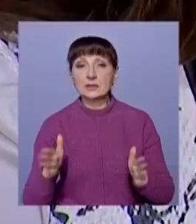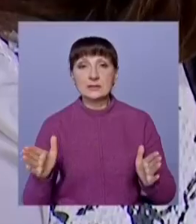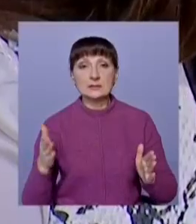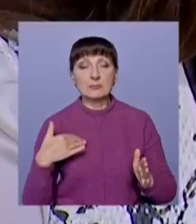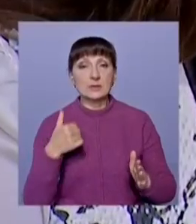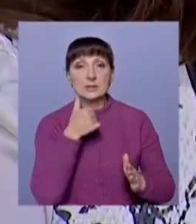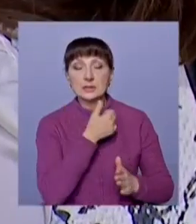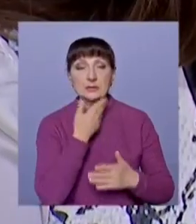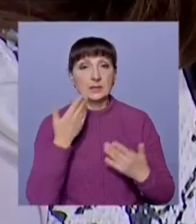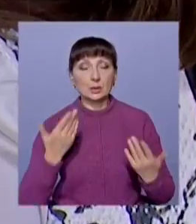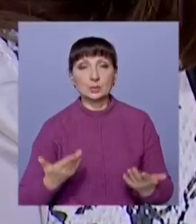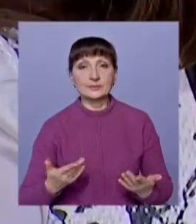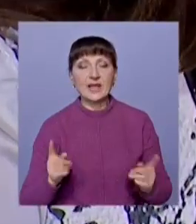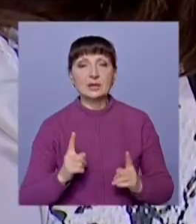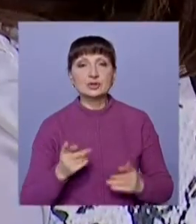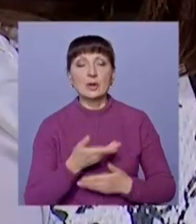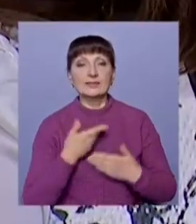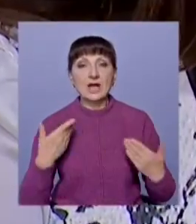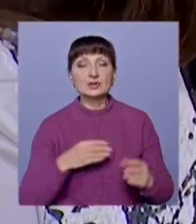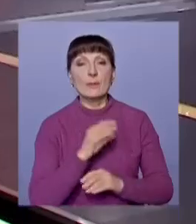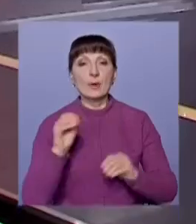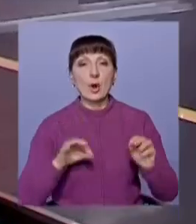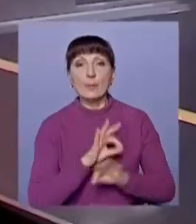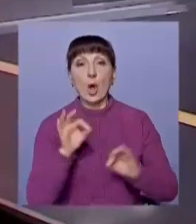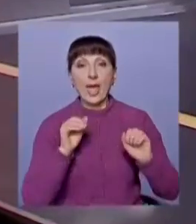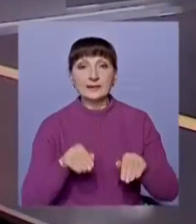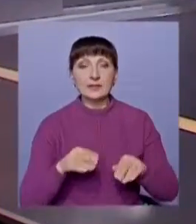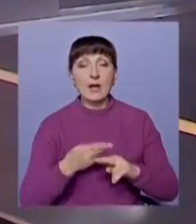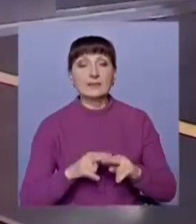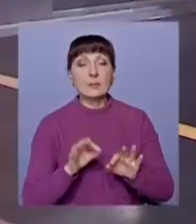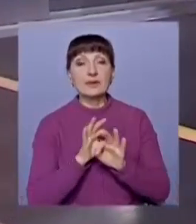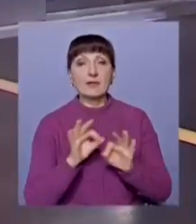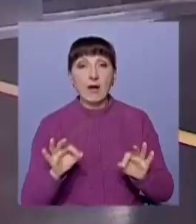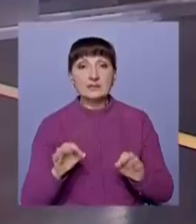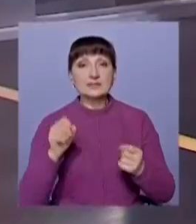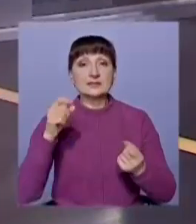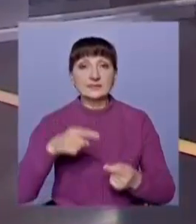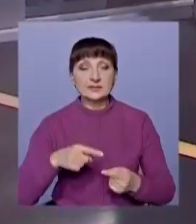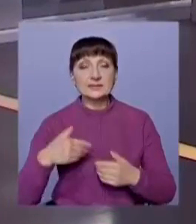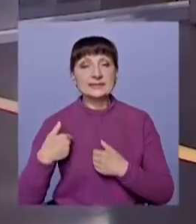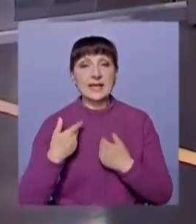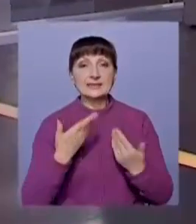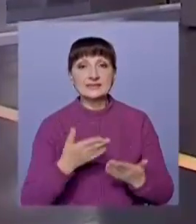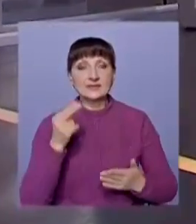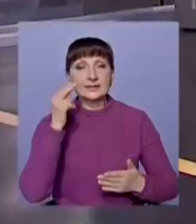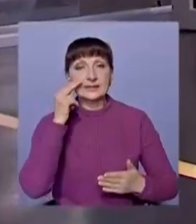никого-то не скрываем, что наш проект Нур-Лыжол, это прекрасно соотносится с инициативой, да,